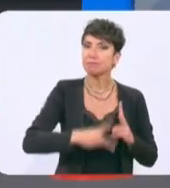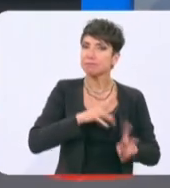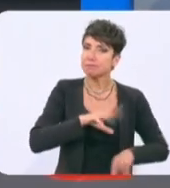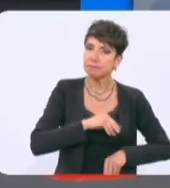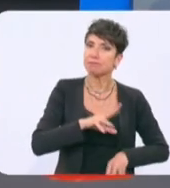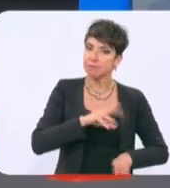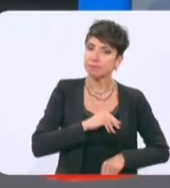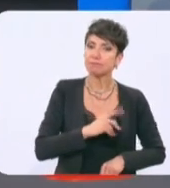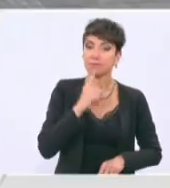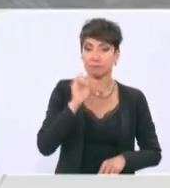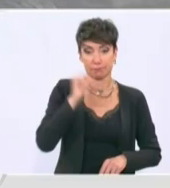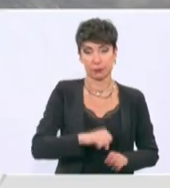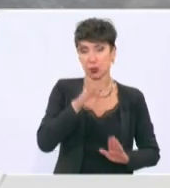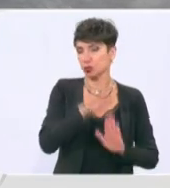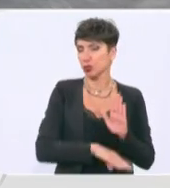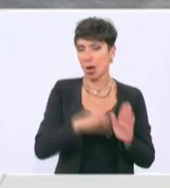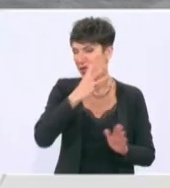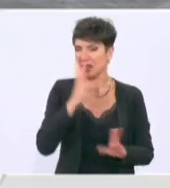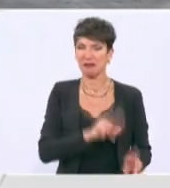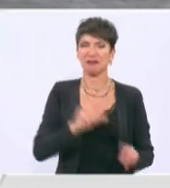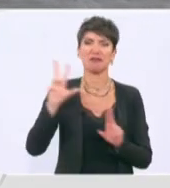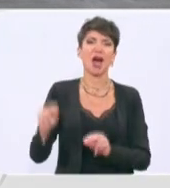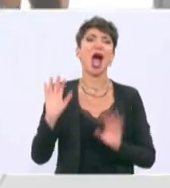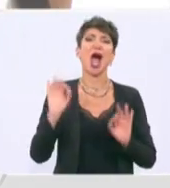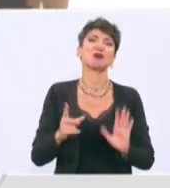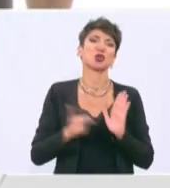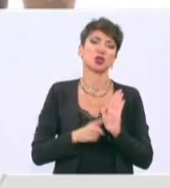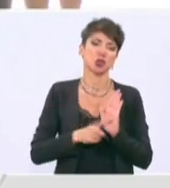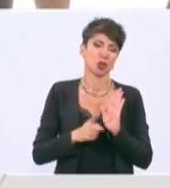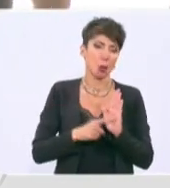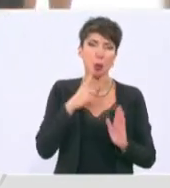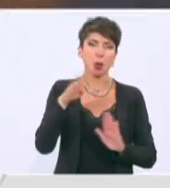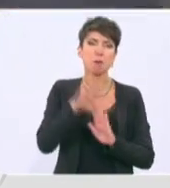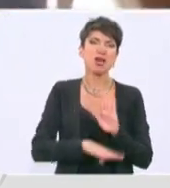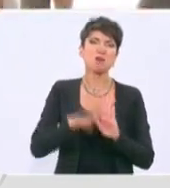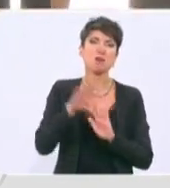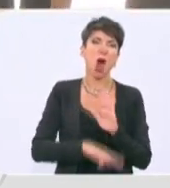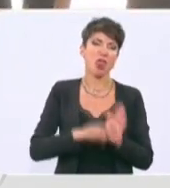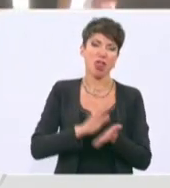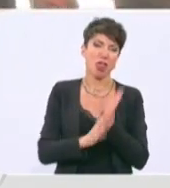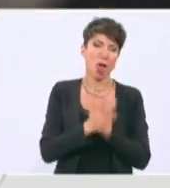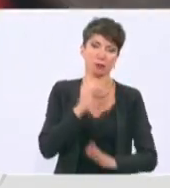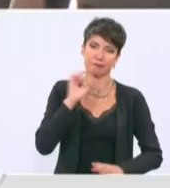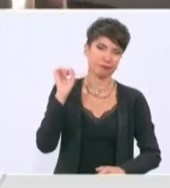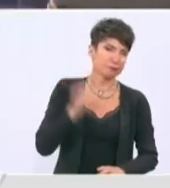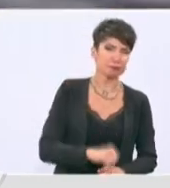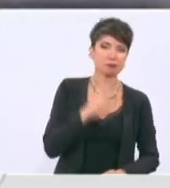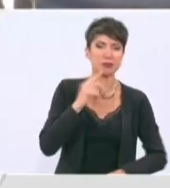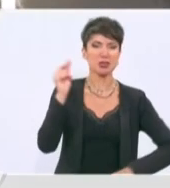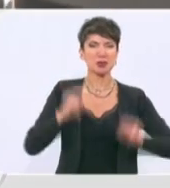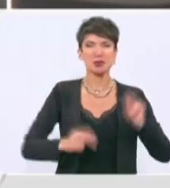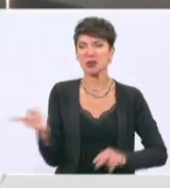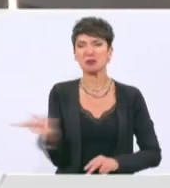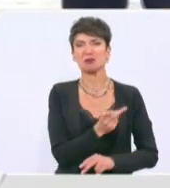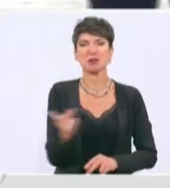ακριβώς και το πρόγραμμα του ΣΥΡΙΖΑ. Γιατί στηρίζεται ακριβώς στους ίδιους νόμους. Στους μνημονιακούς νόμους που όλοι έχουν συντηρήσει και ψηφίσει και τα δύο αυτά κόμματα